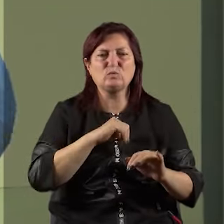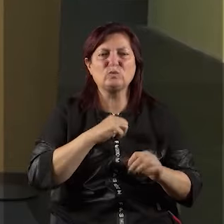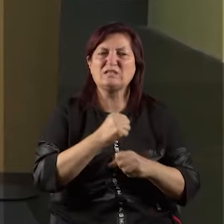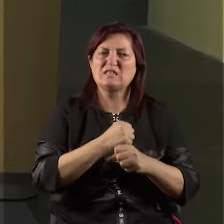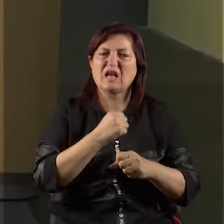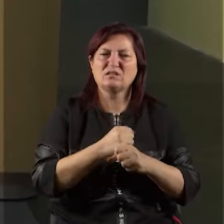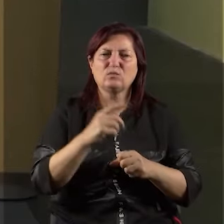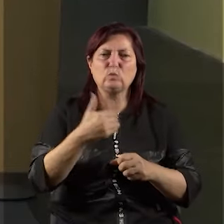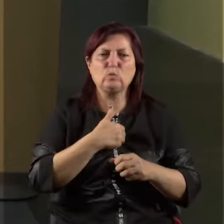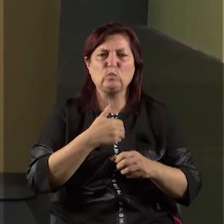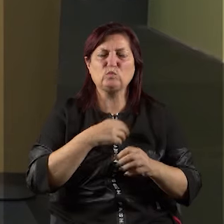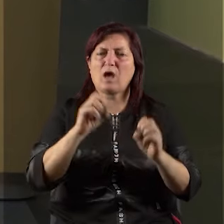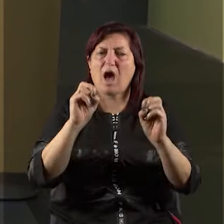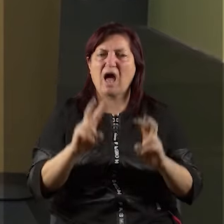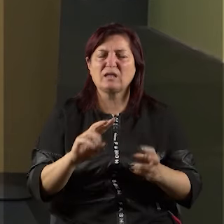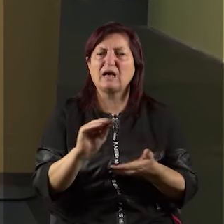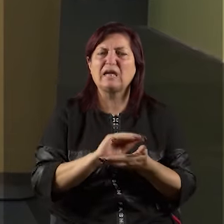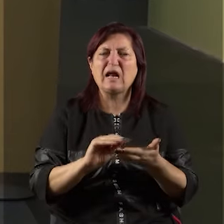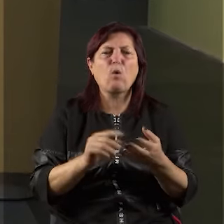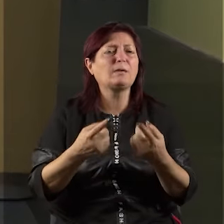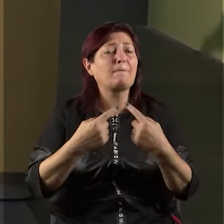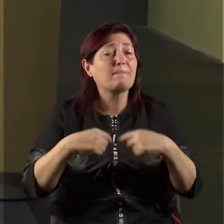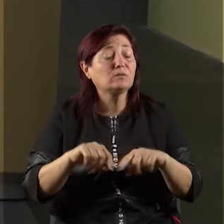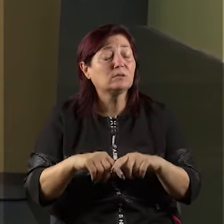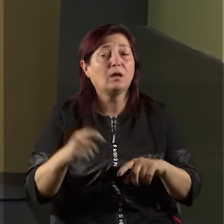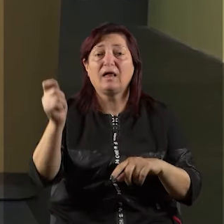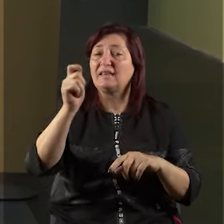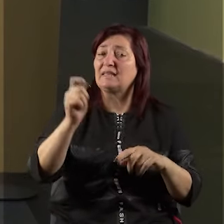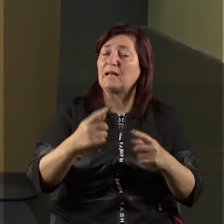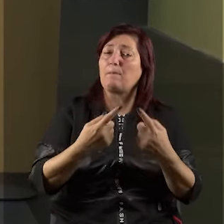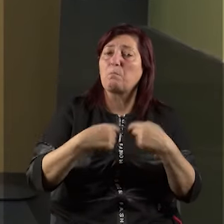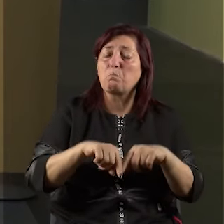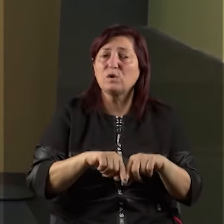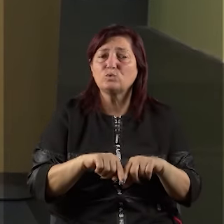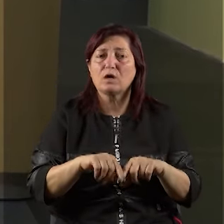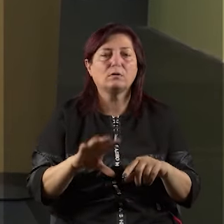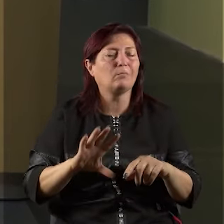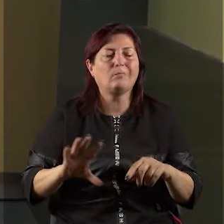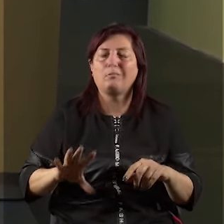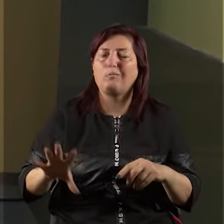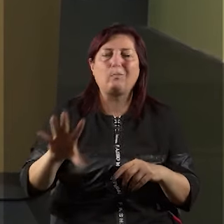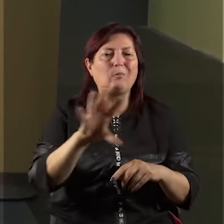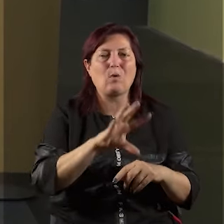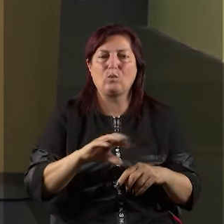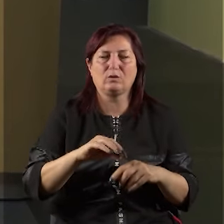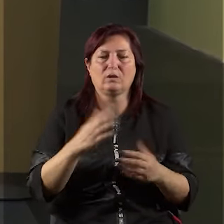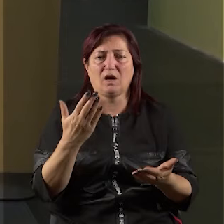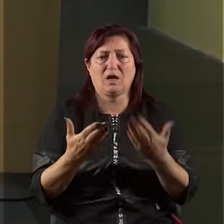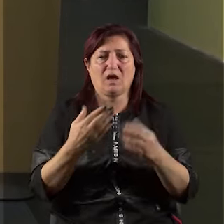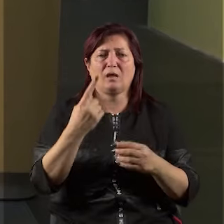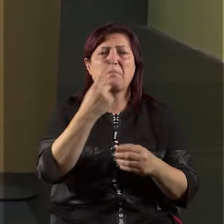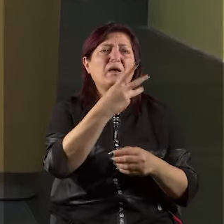ուզեցել են հատկապես գրոհամիության շենքը, հա, կամ նկարիչների միության, այսինքն բոլորի եթե մի քանի հազար